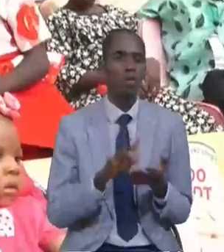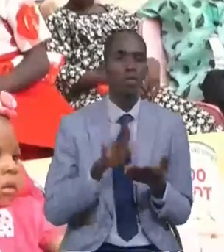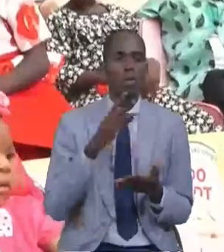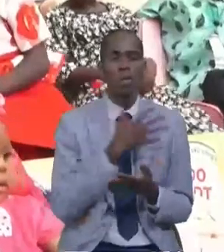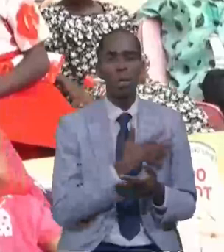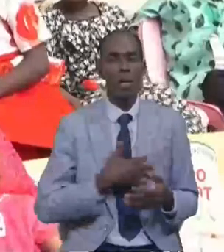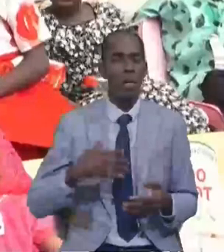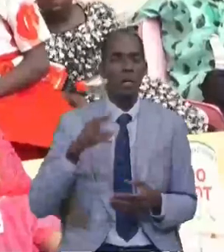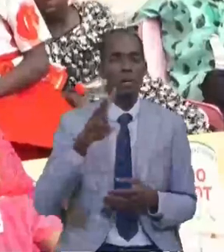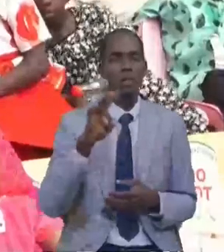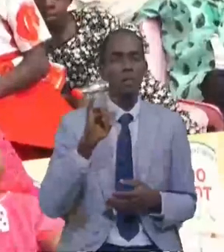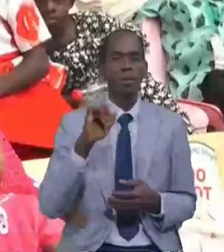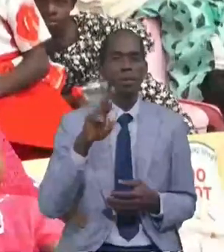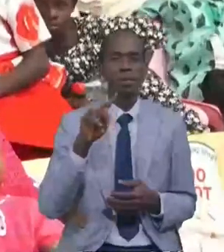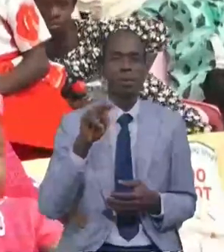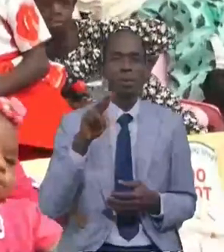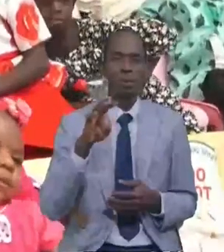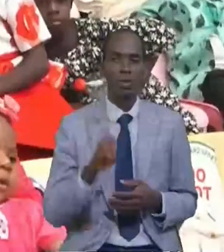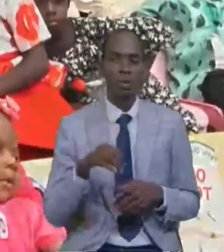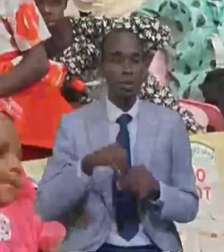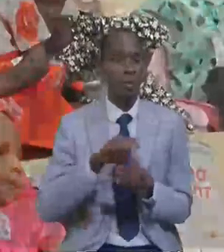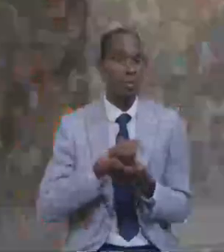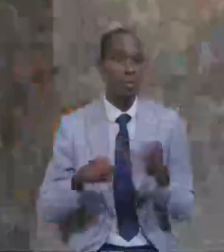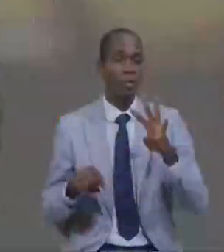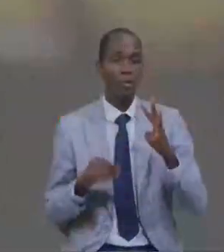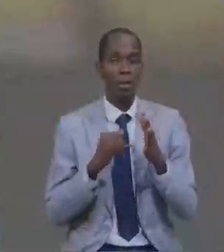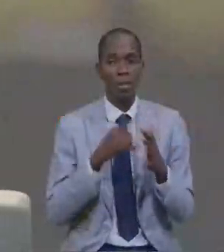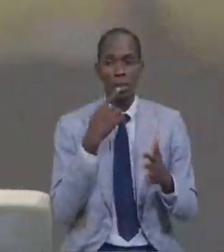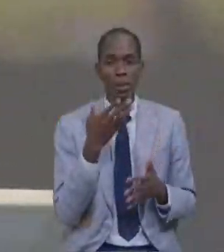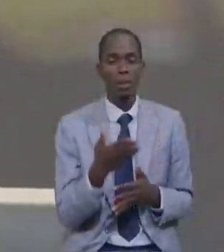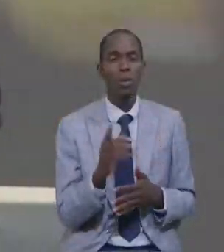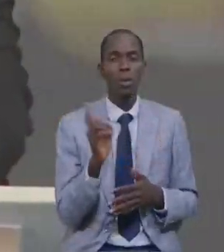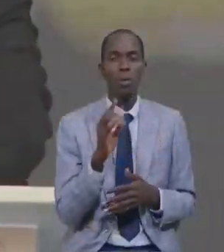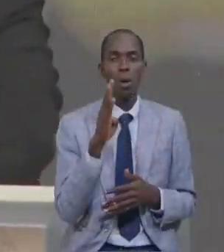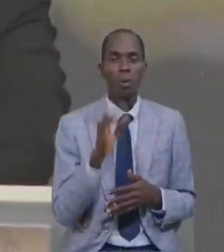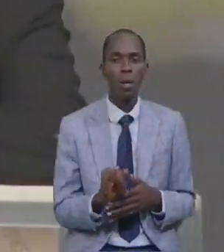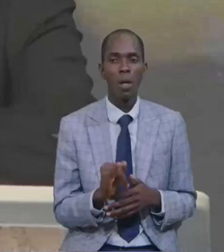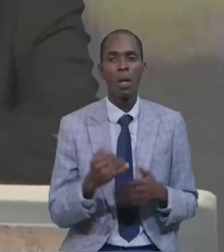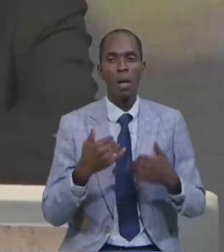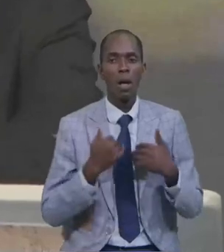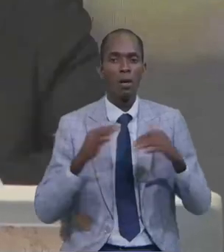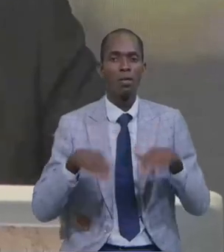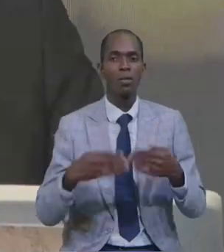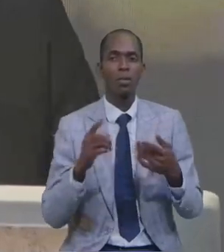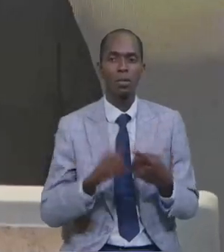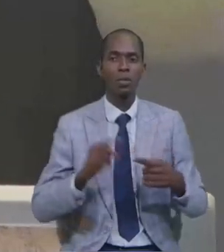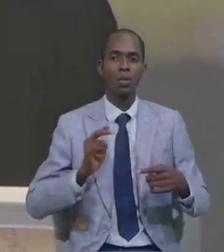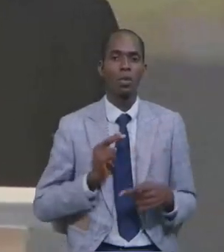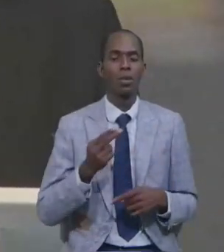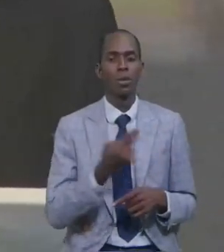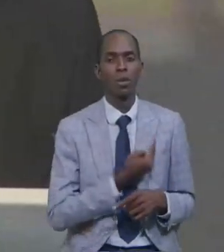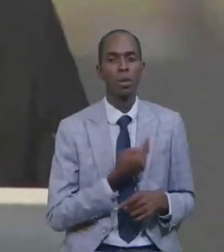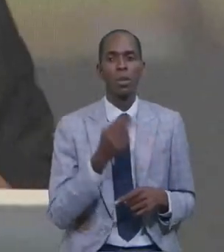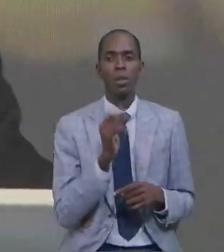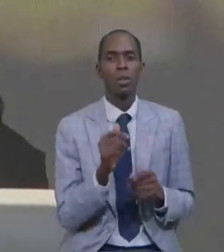Lesquels nous assurent, verset 4, de sa part, les plus grandes et les plus précieuses promesses, afin que par